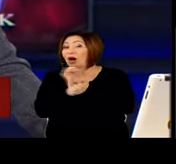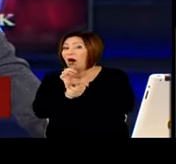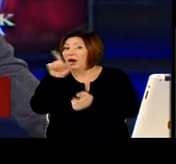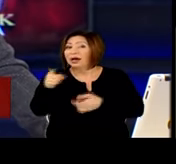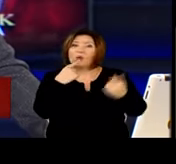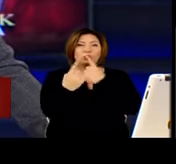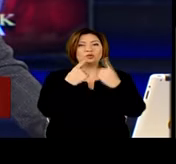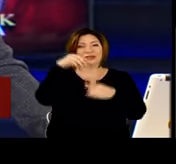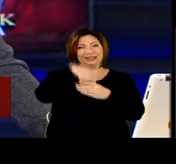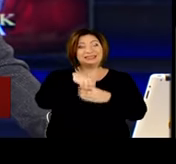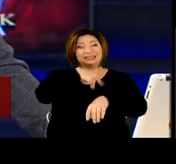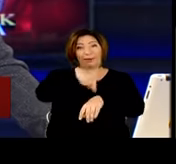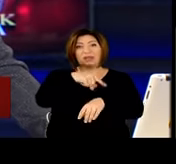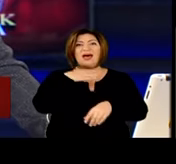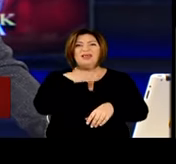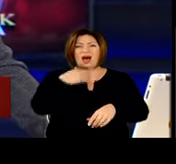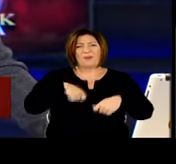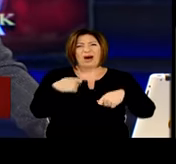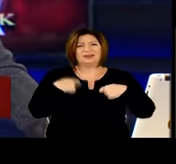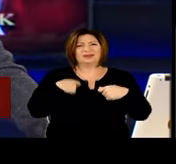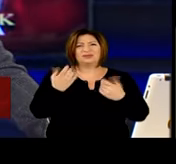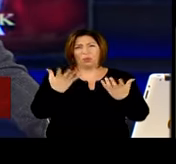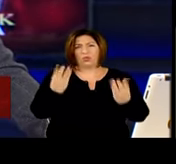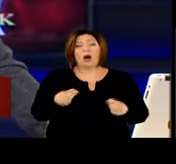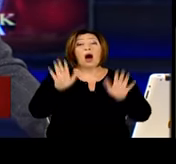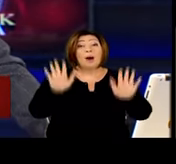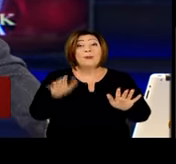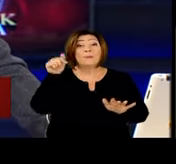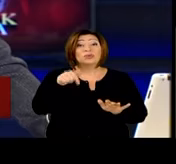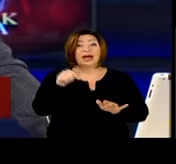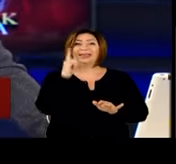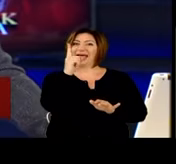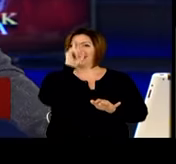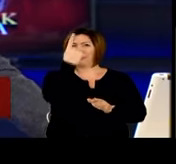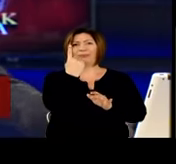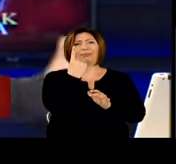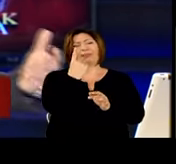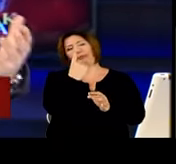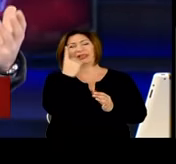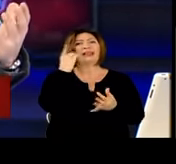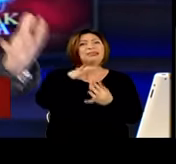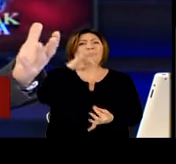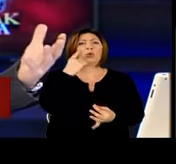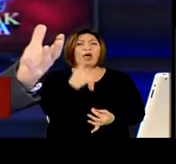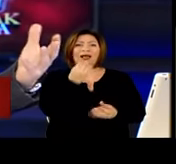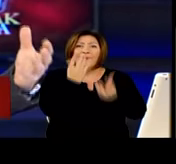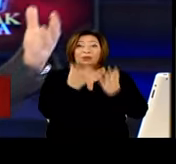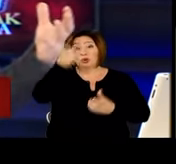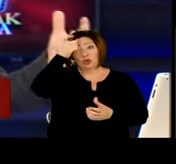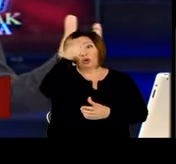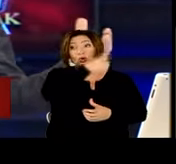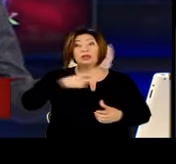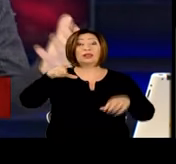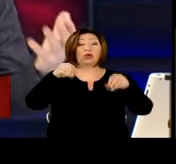söz edildiğinde etleri abartılır durulur. Halbuki bunlar tek tip yemeklerdir. Türkiye toprakları